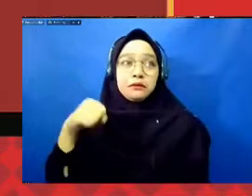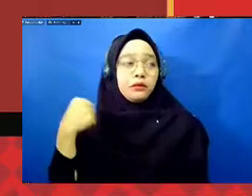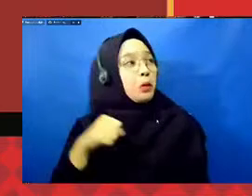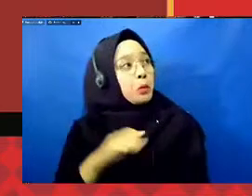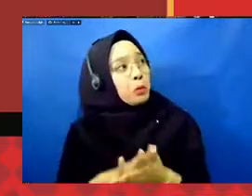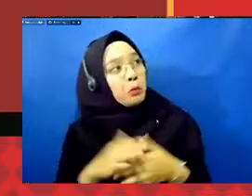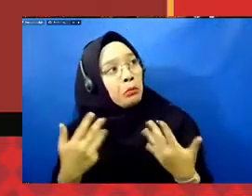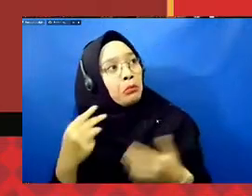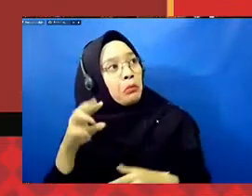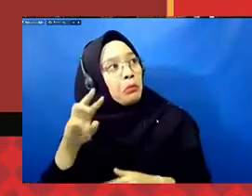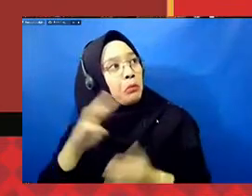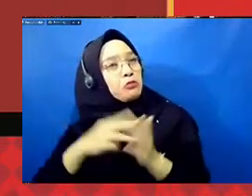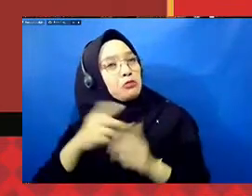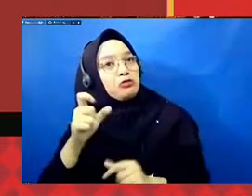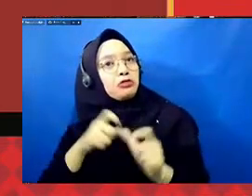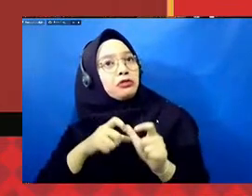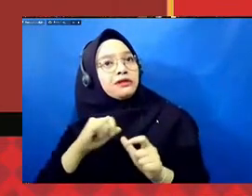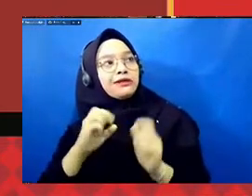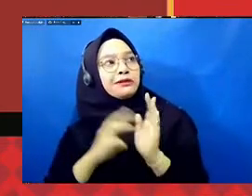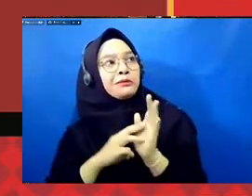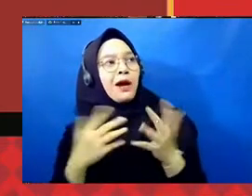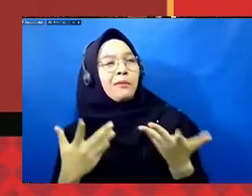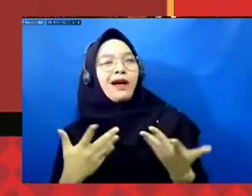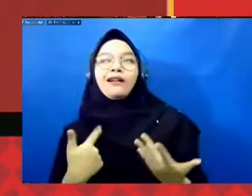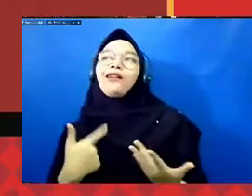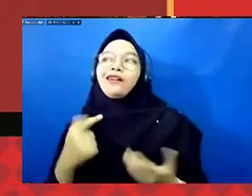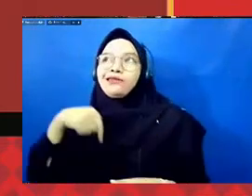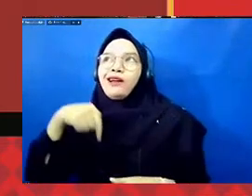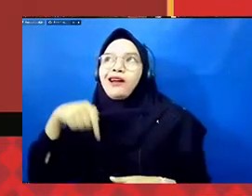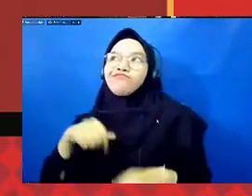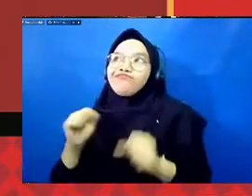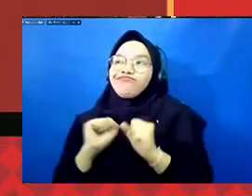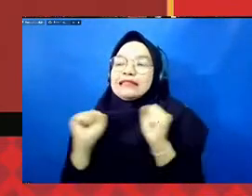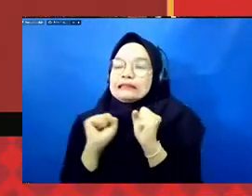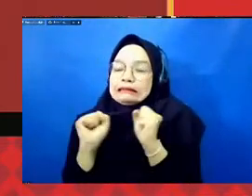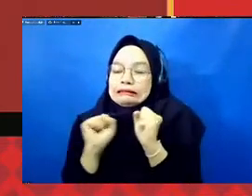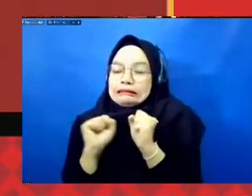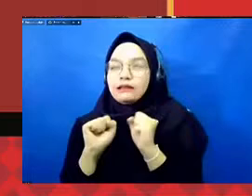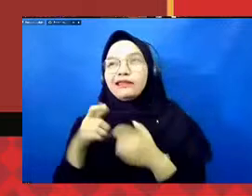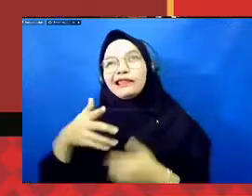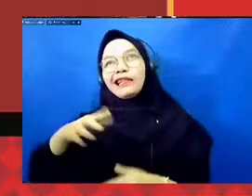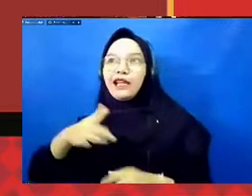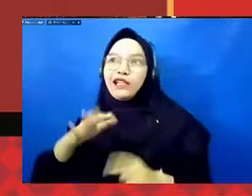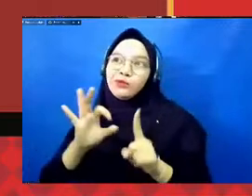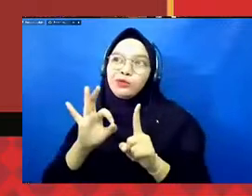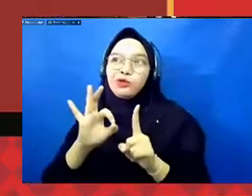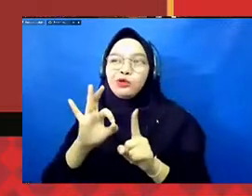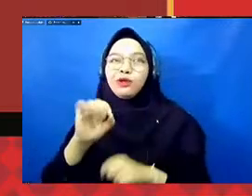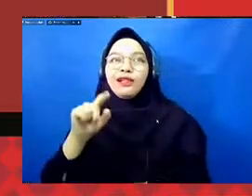itu? Sekarang musim dingin, Pak. Sekitar 10 derajat. Saya